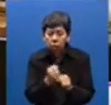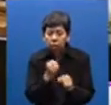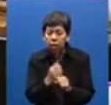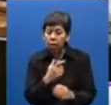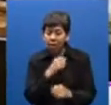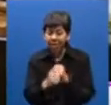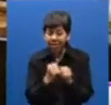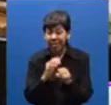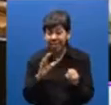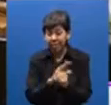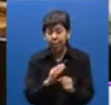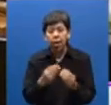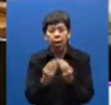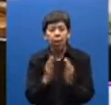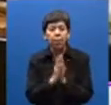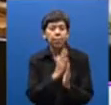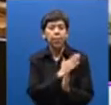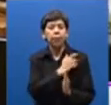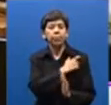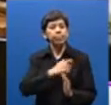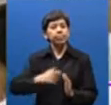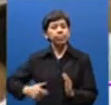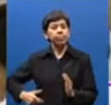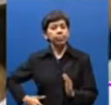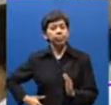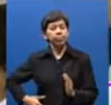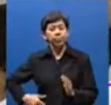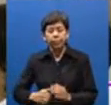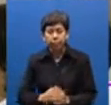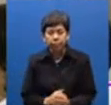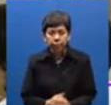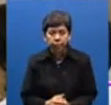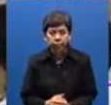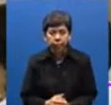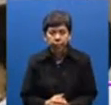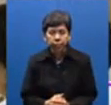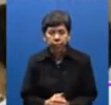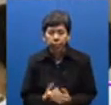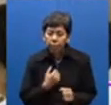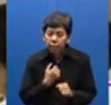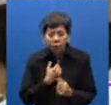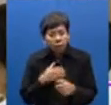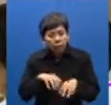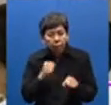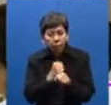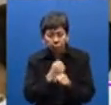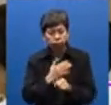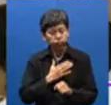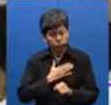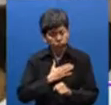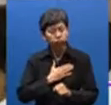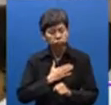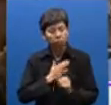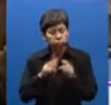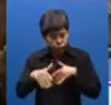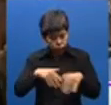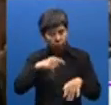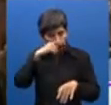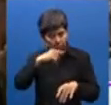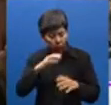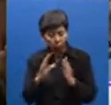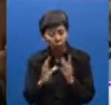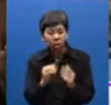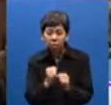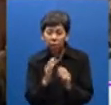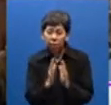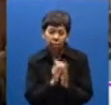ชันษาแด่สมเด็จพระญาณสังวรสมเด็จพระสังฆราชสกลมหาสังฆปริณายกพร้อมร่วมกันประกาศตนเป็นพุทธมามกะสืบทอดพระ